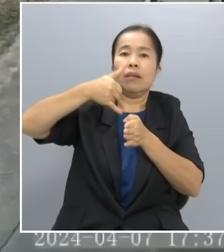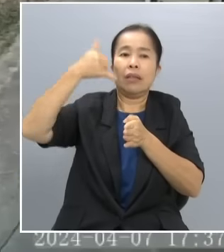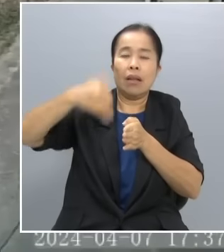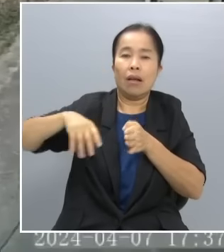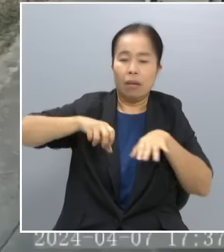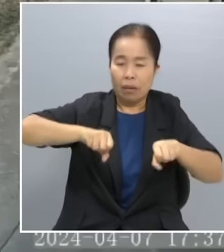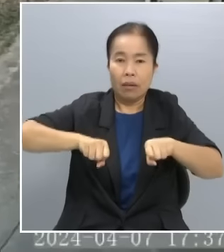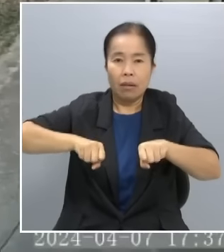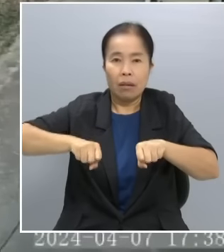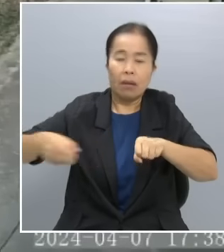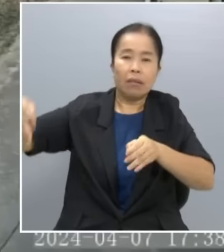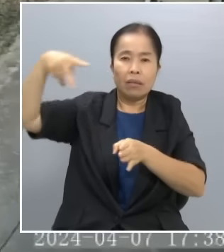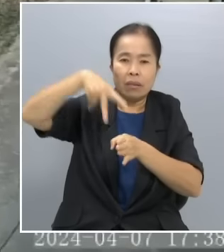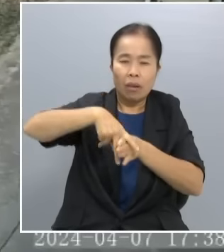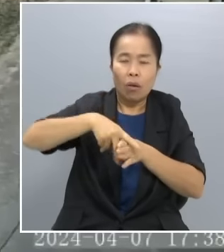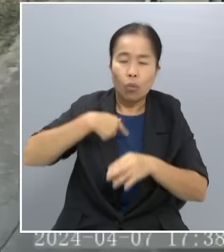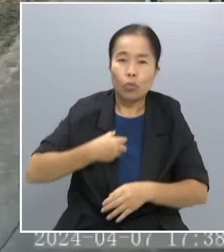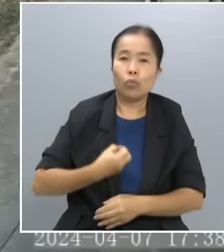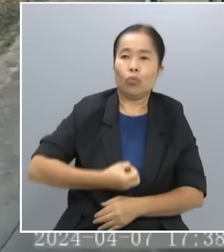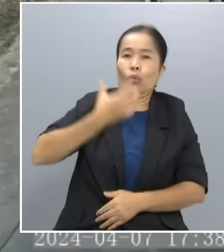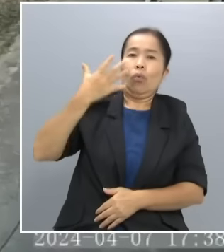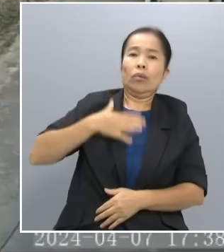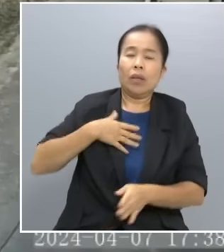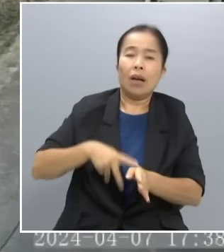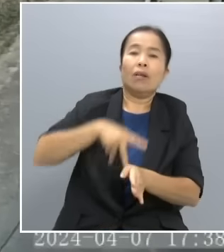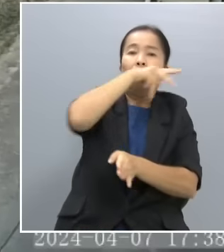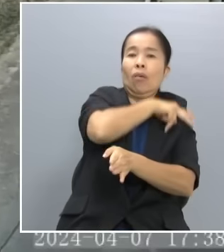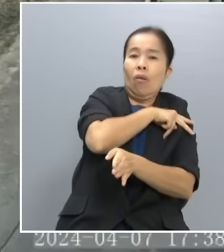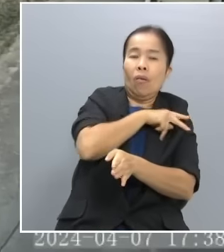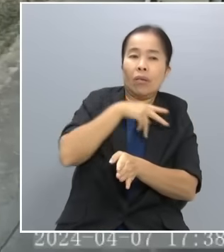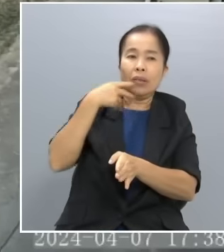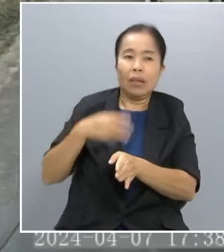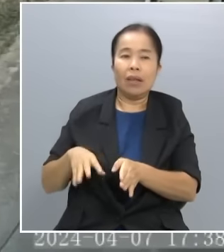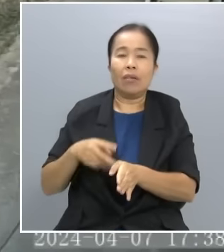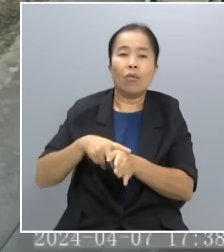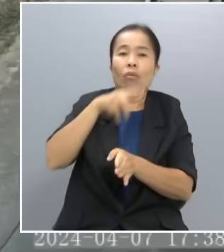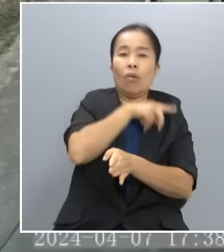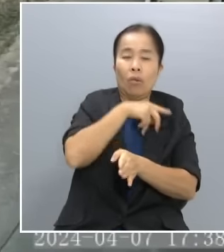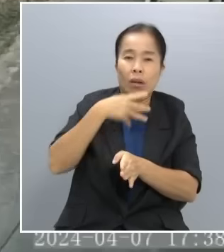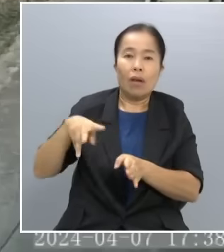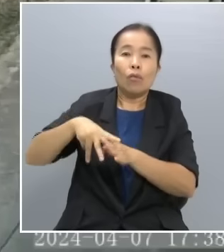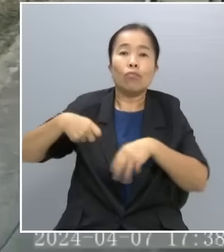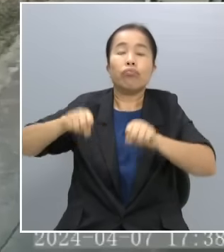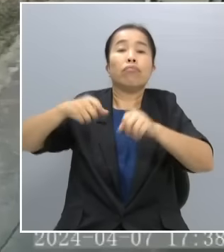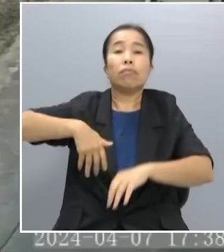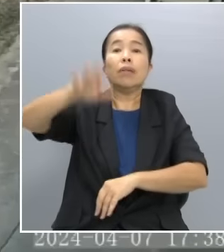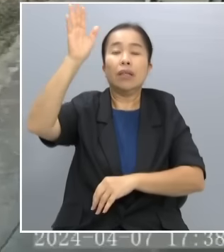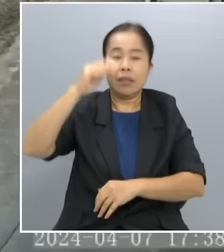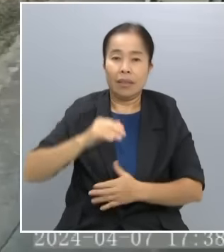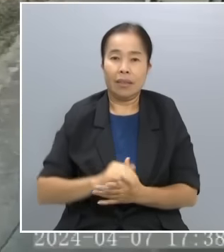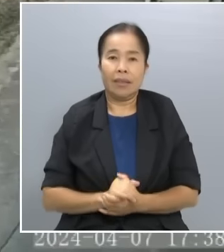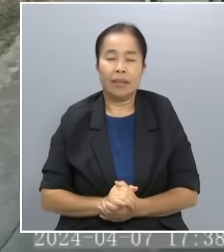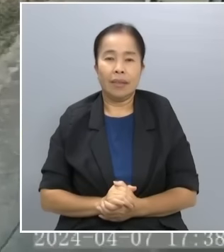นด์มอเตอร์ไซค์แล้วขึ้นนั่งคล่อมด้วยความตกใจแล้วกลัวจะเป็นอันตรายทางฝั่งหน้าราตรีลงจากรถเลยคนร้ายเอารถไปเลยเอาลองฟังดูฮะ